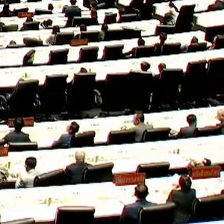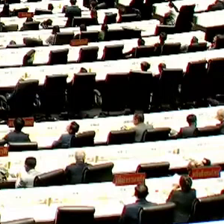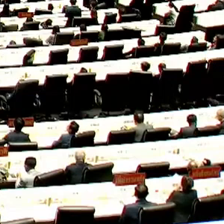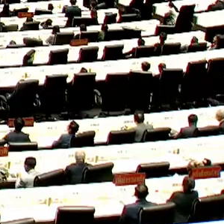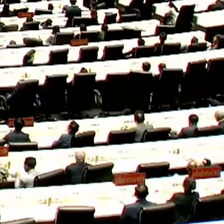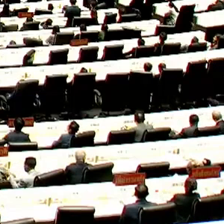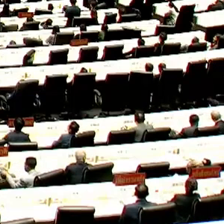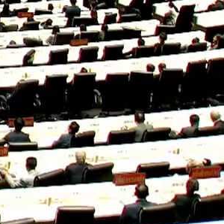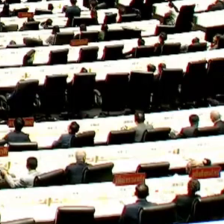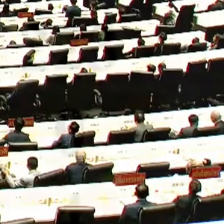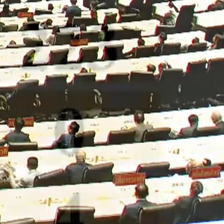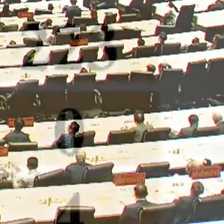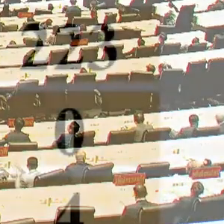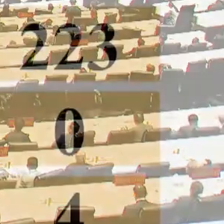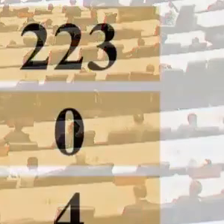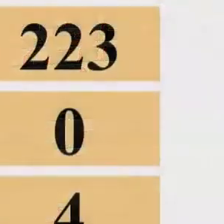ครับ